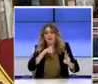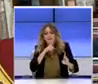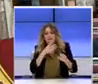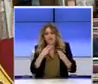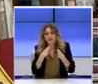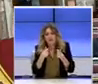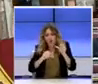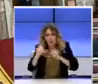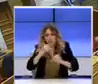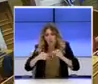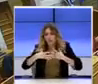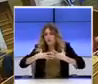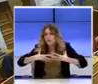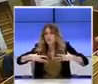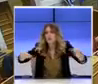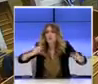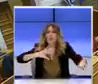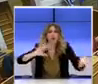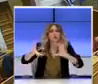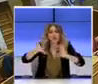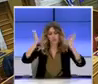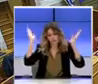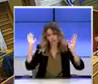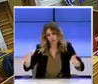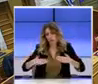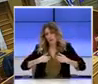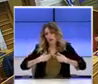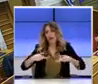Αλλά κύριε Μητσοτάκη,